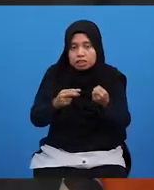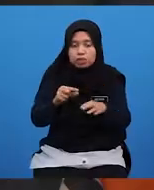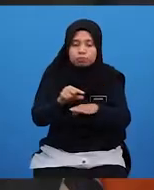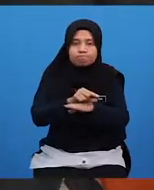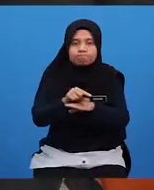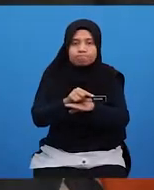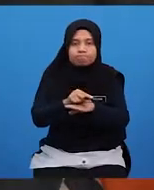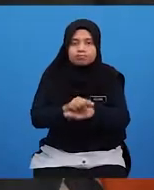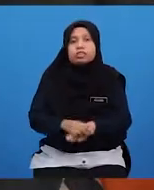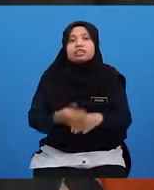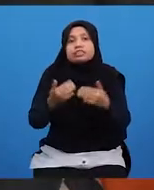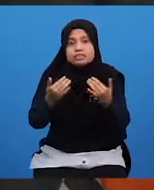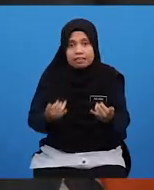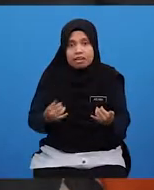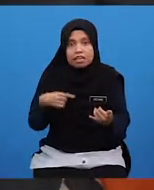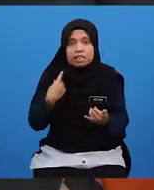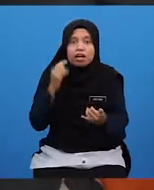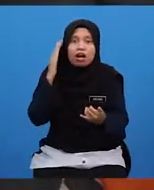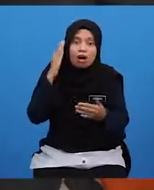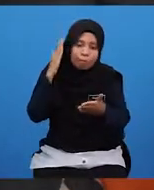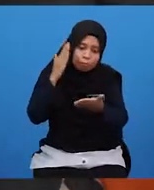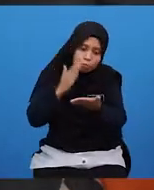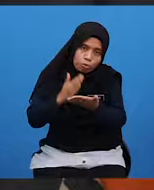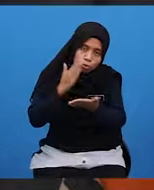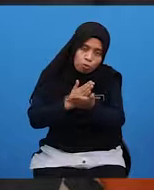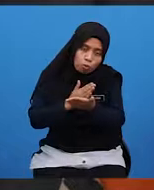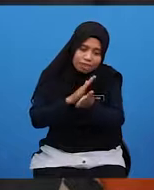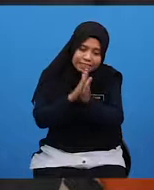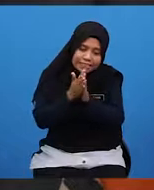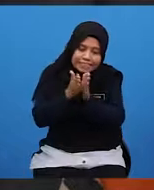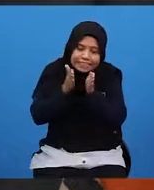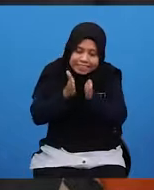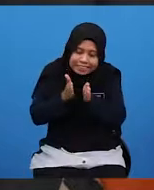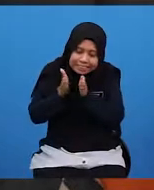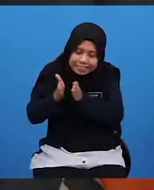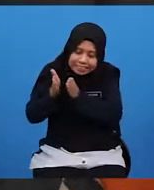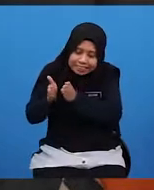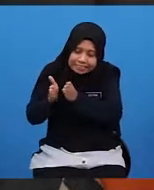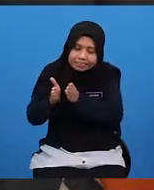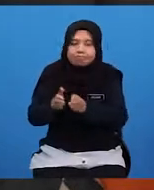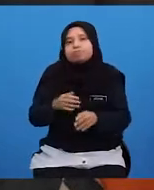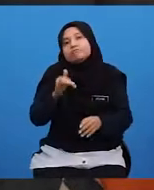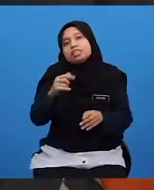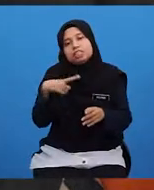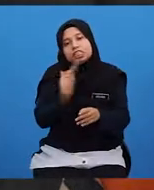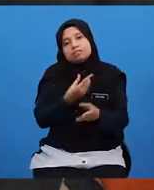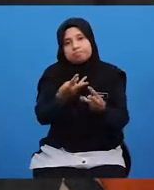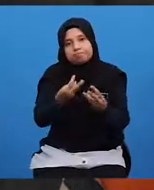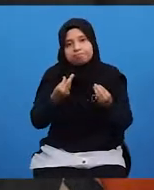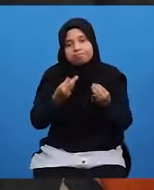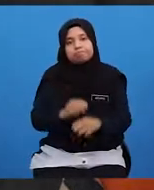Okey, sekarang murid-murid, kita akan potong bahagian lilin menjadi ketulan yang kecil yang kita mahu.